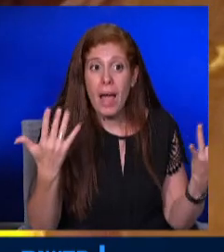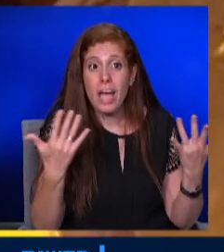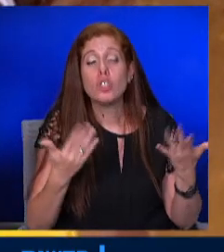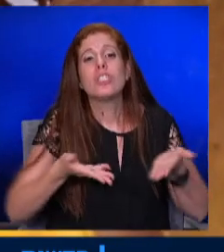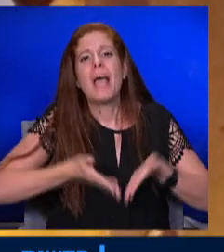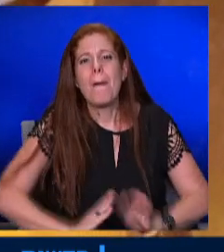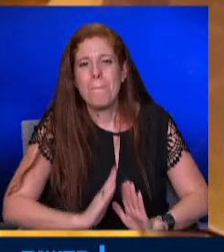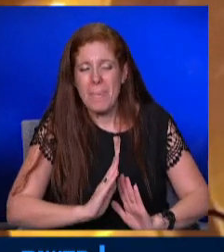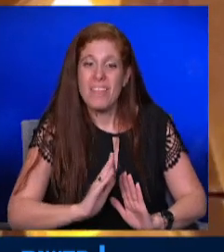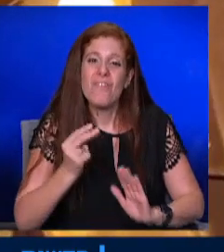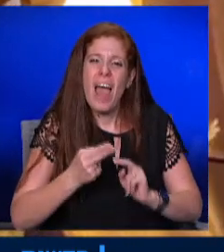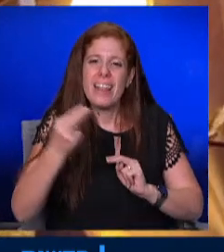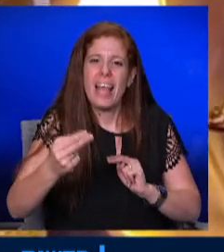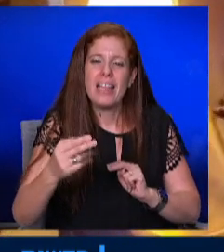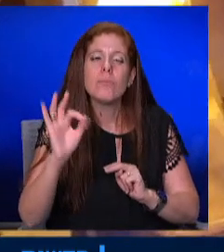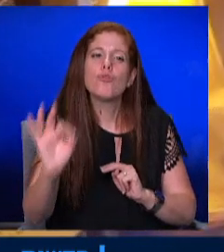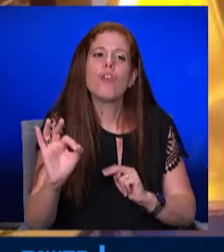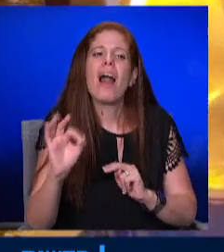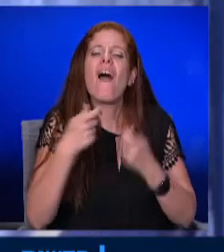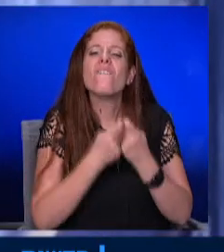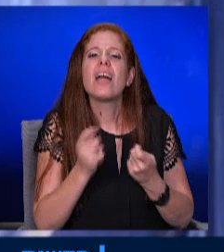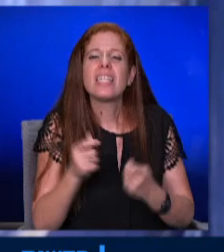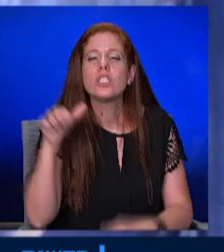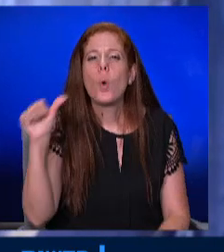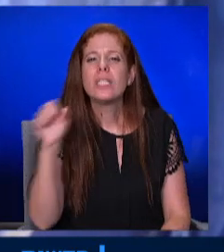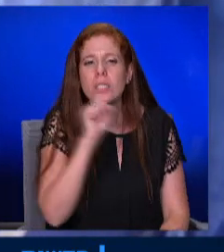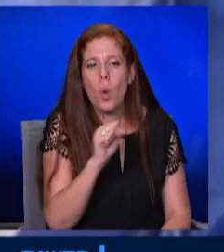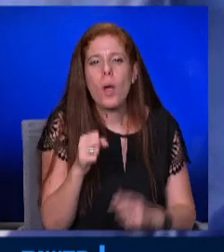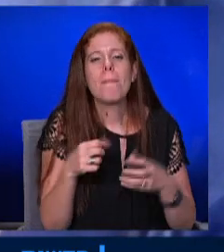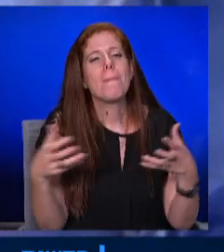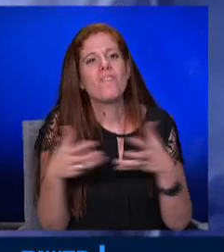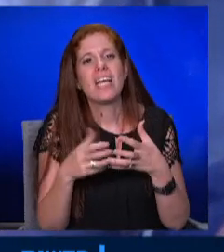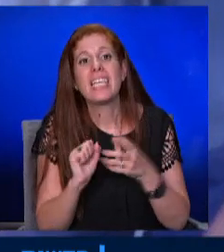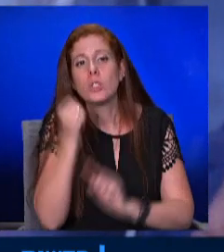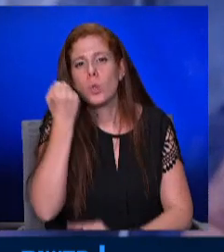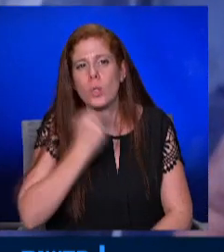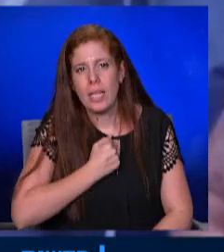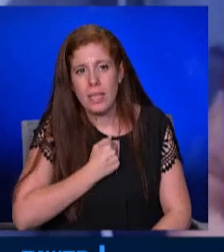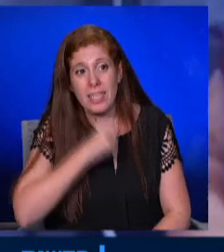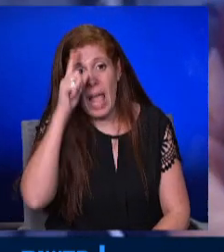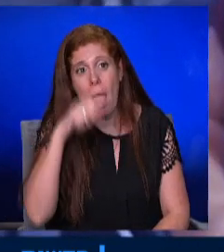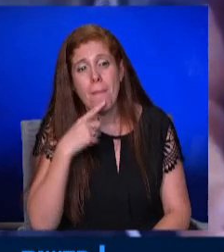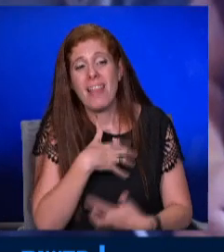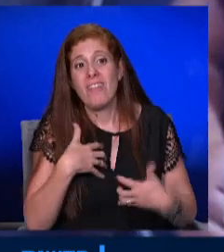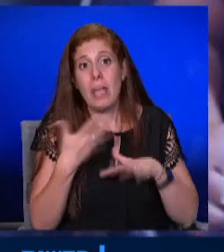חברת הכנסת אורית סטרוק ממפלגת הציונות הדתית. האב נפצע בינוני ובניו